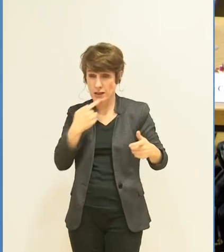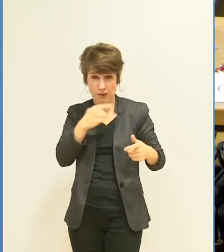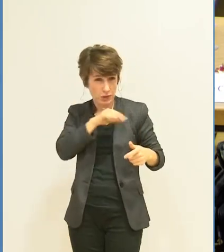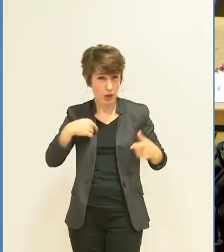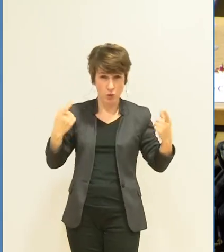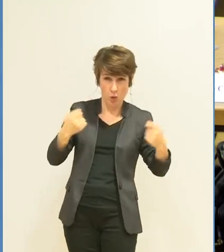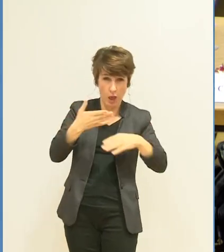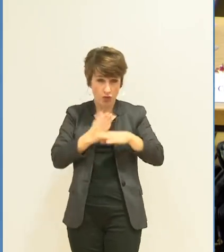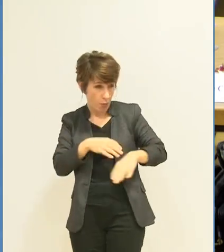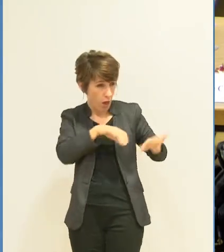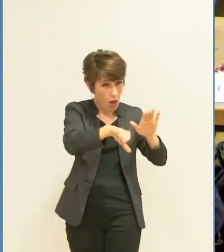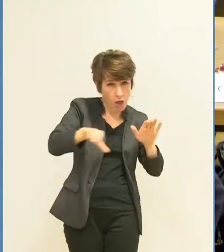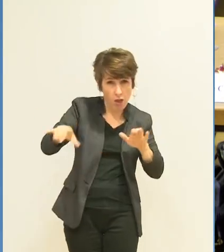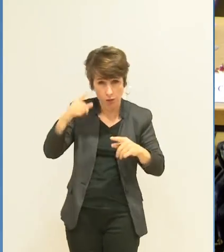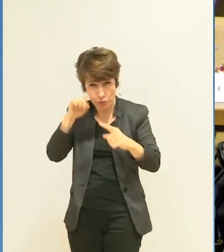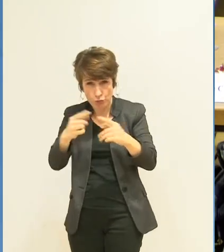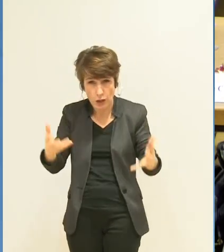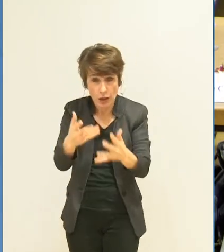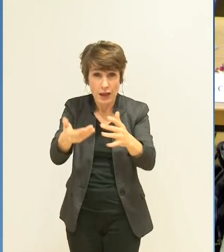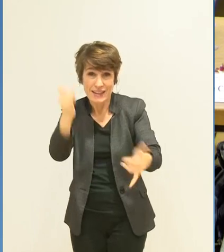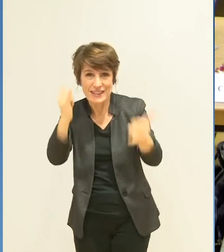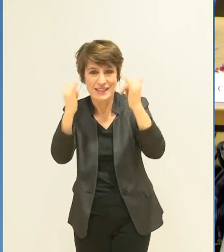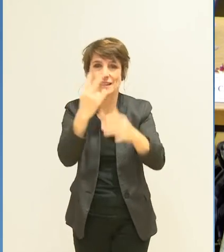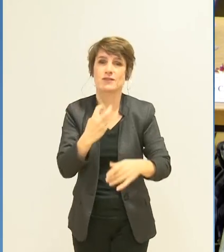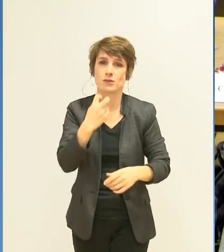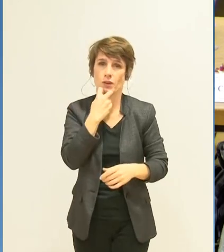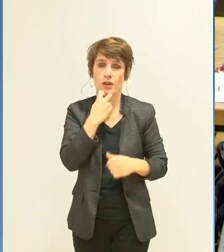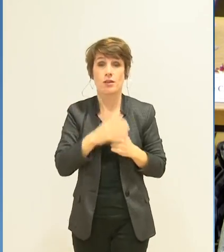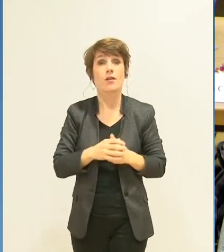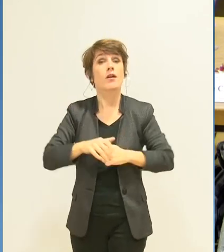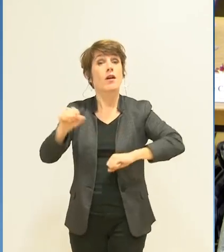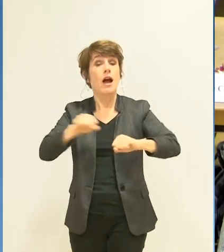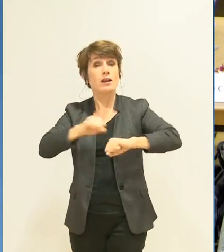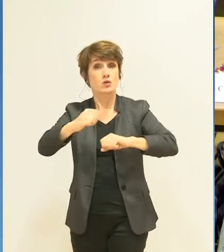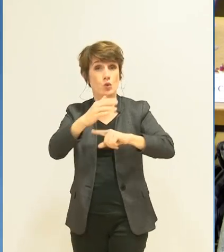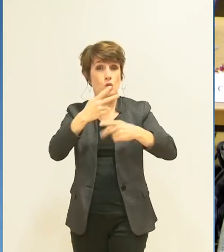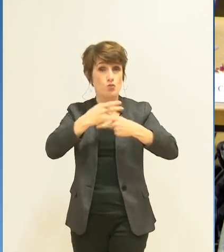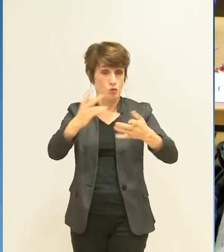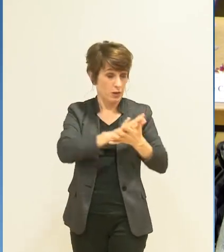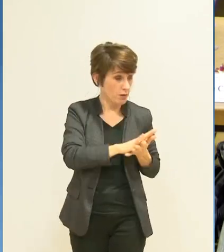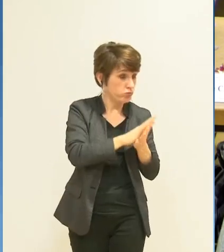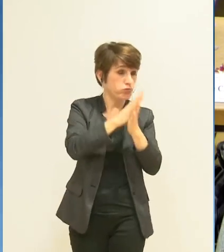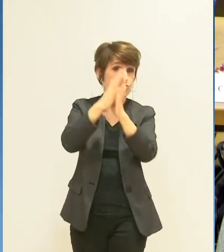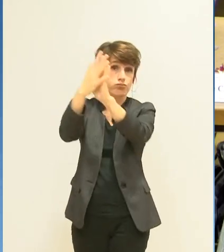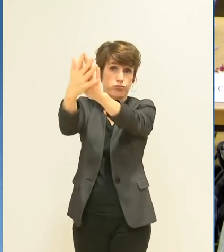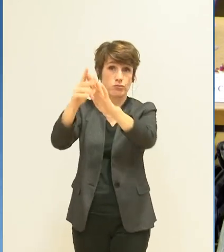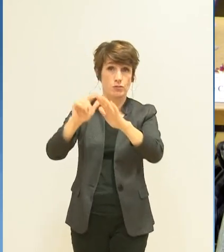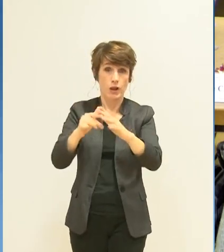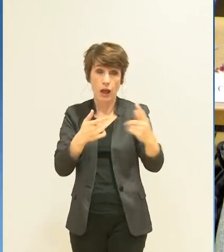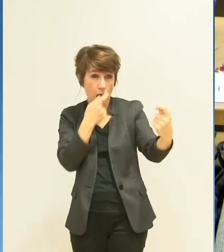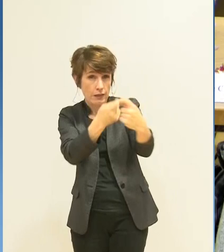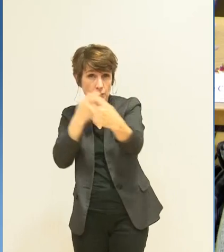accompagner les initiatives citoyennes car l'action publique se transforme elle évolué pour s'adapter aux réalités et aux enjeux actuels